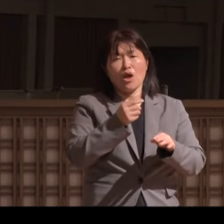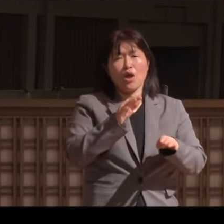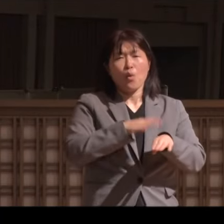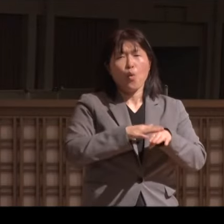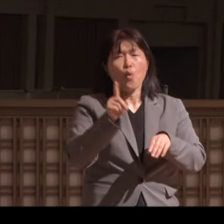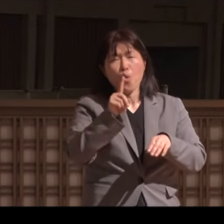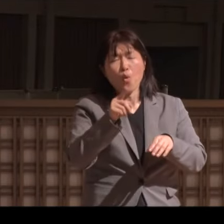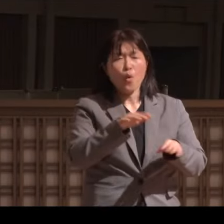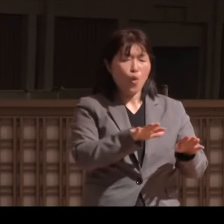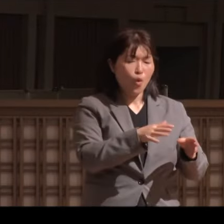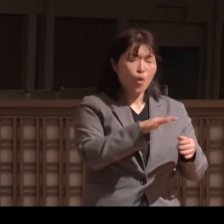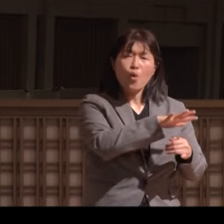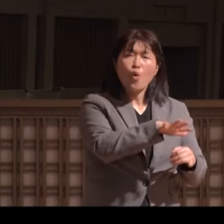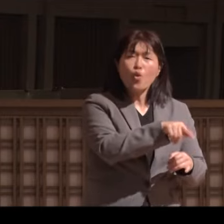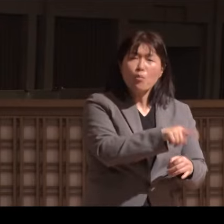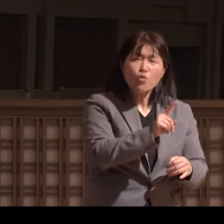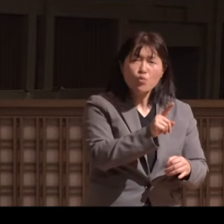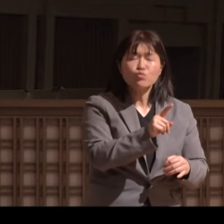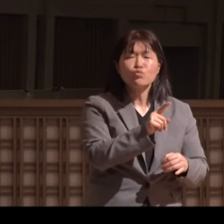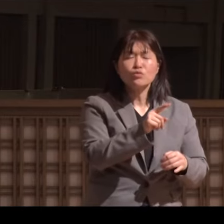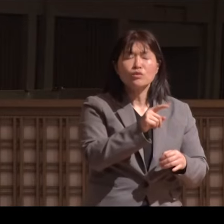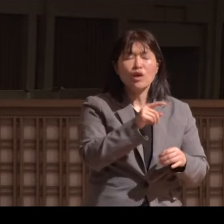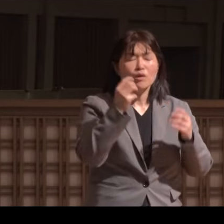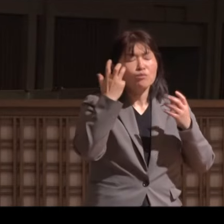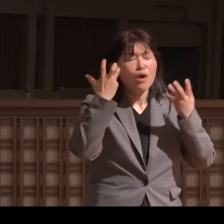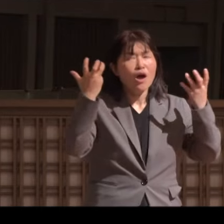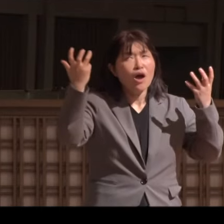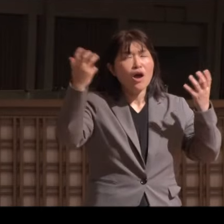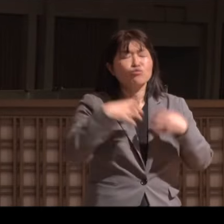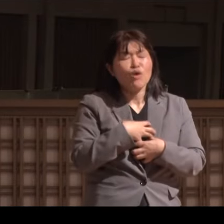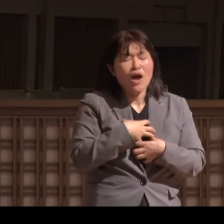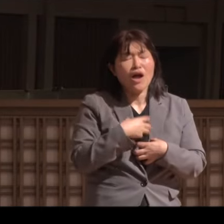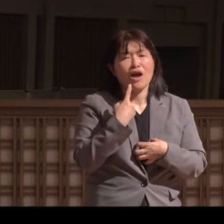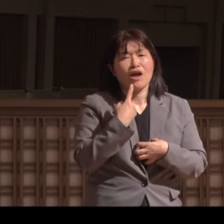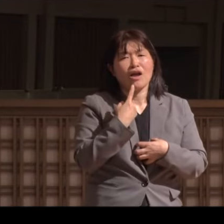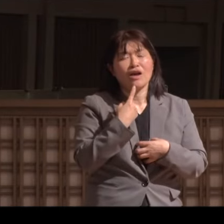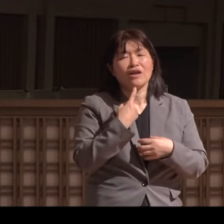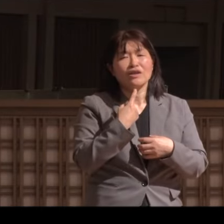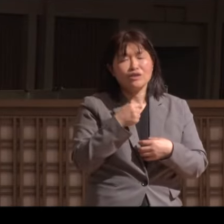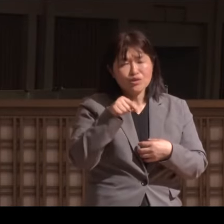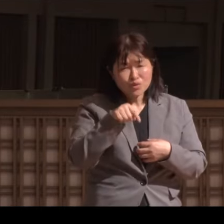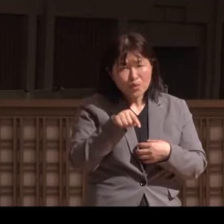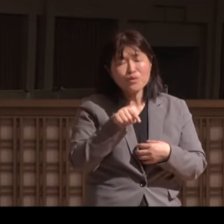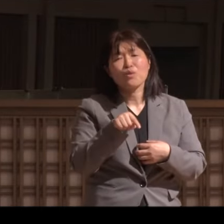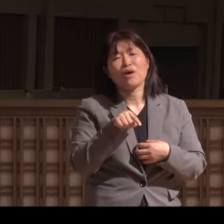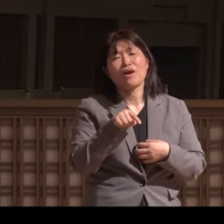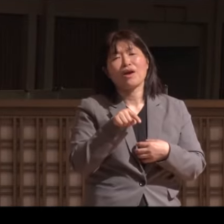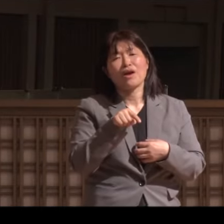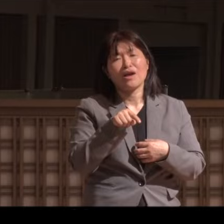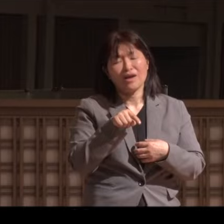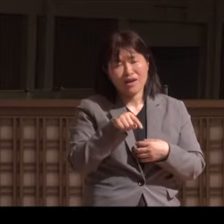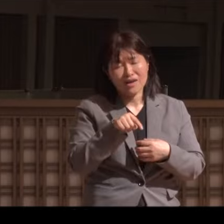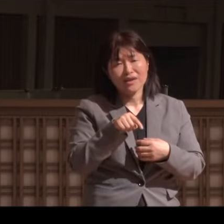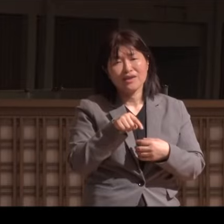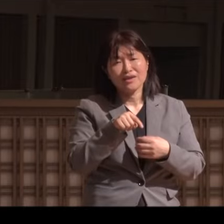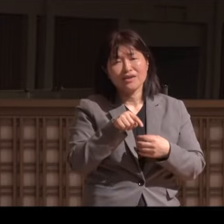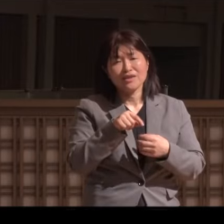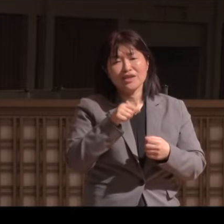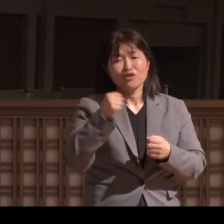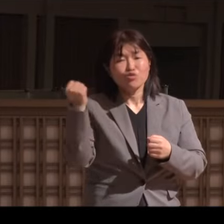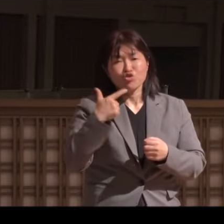しようこの子はどうなるんだろうってそういった漠然とした不安を抱えていてやっぱりそういうのっていうのはあのリアルに